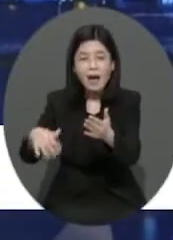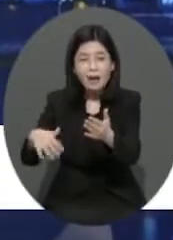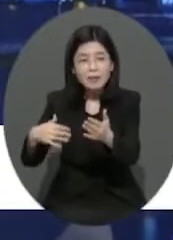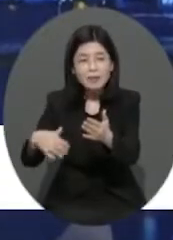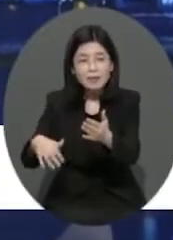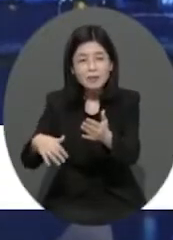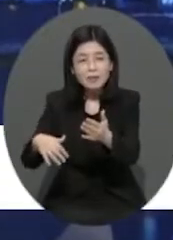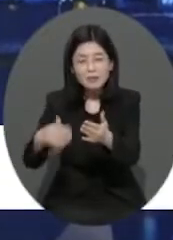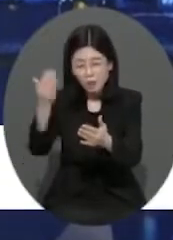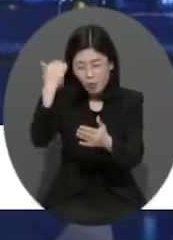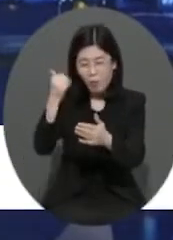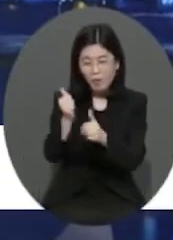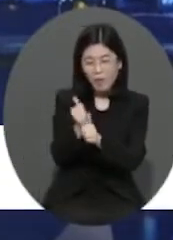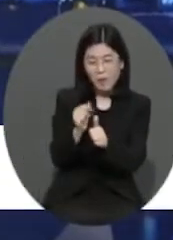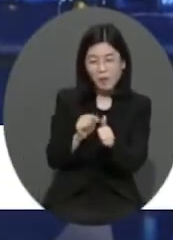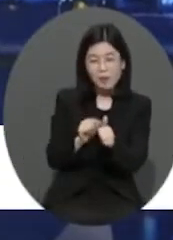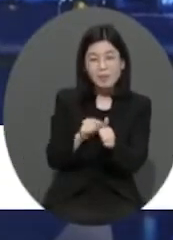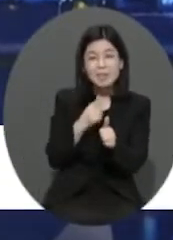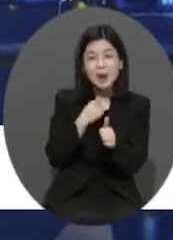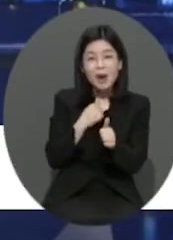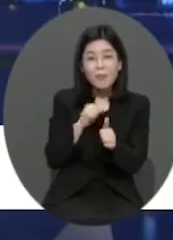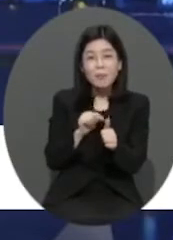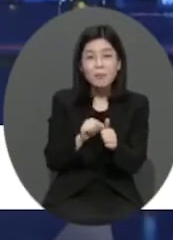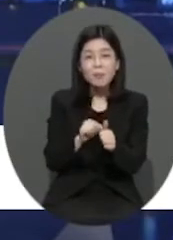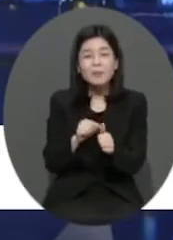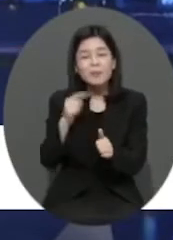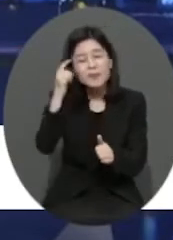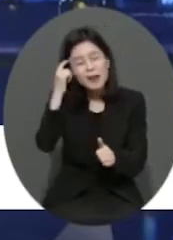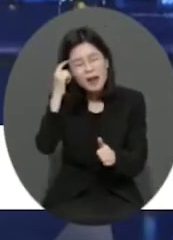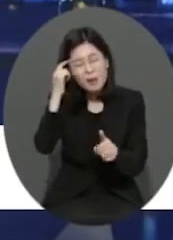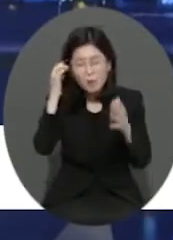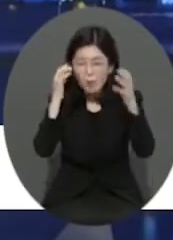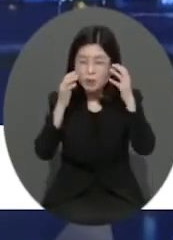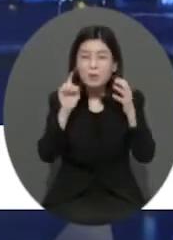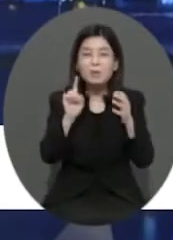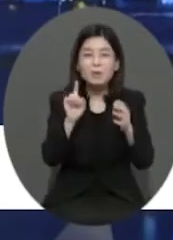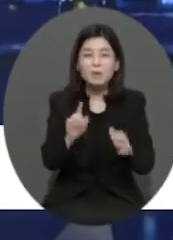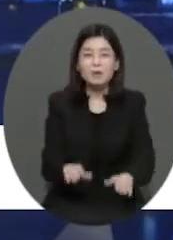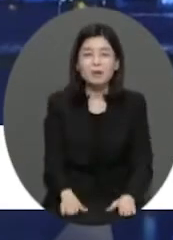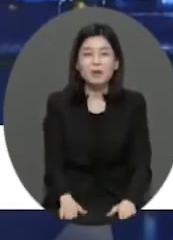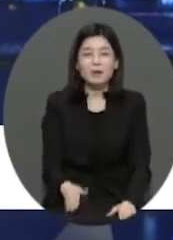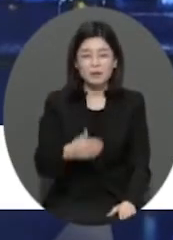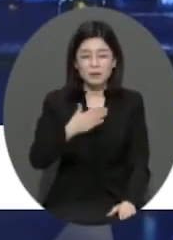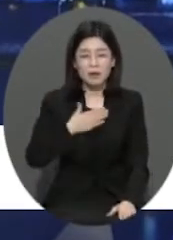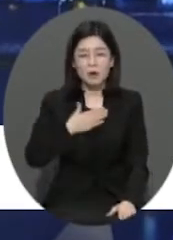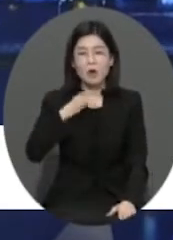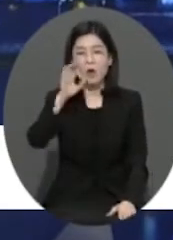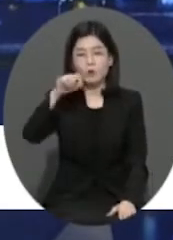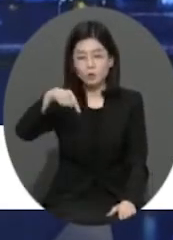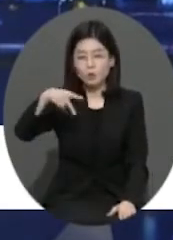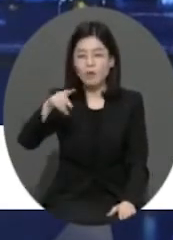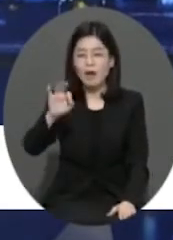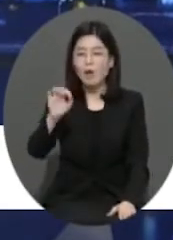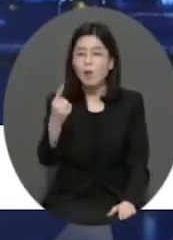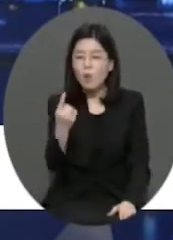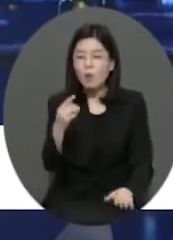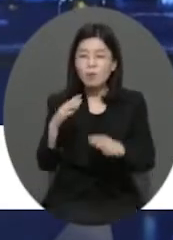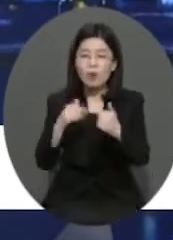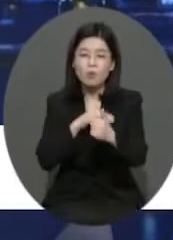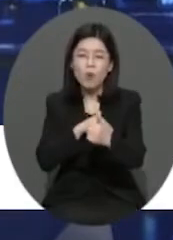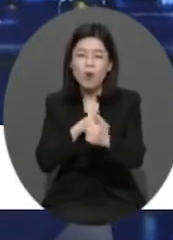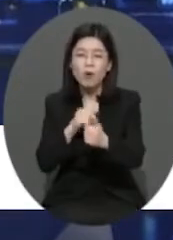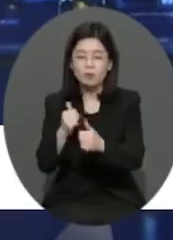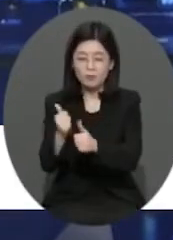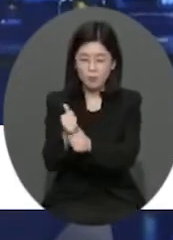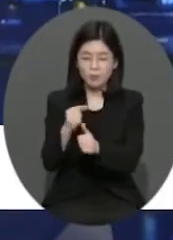하시니까 4 4 우성 어원과 의 관계는 제가 입기도 하고 제 정치적인 스승이 시기도 합니다